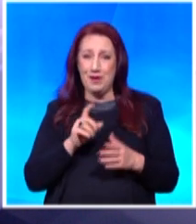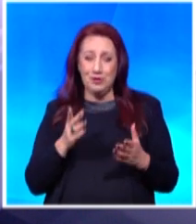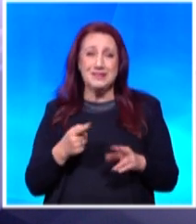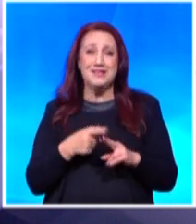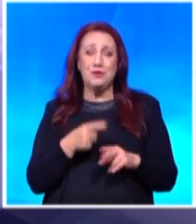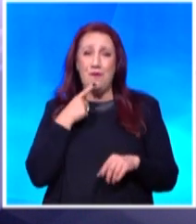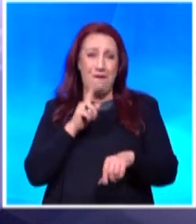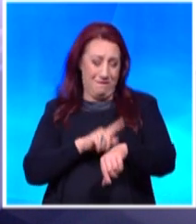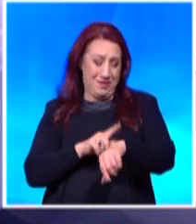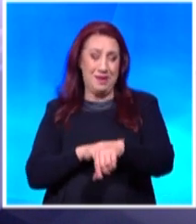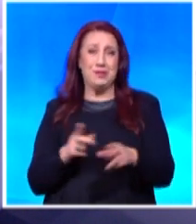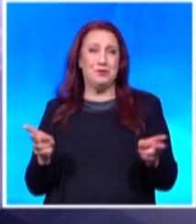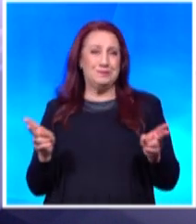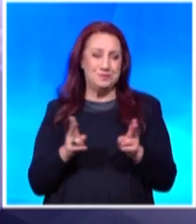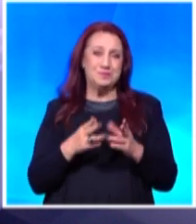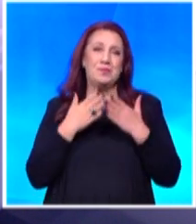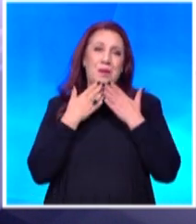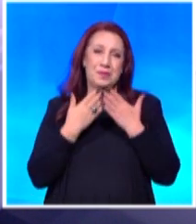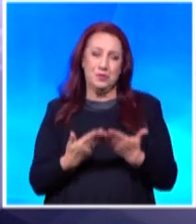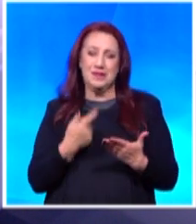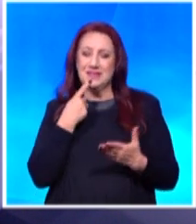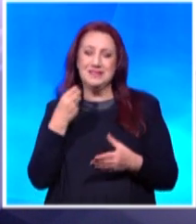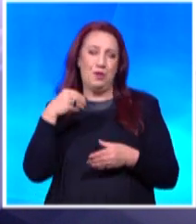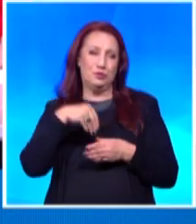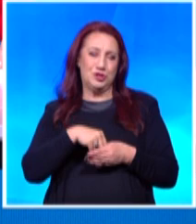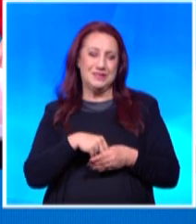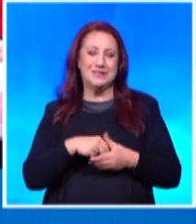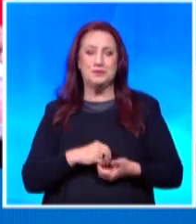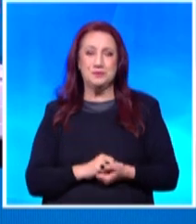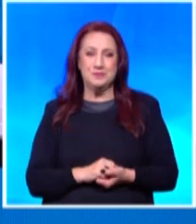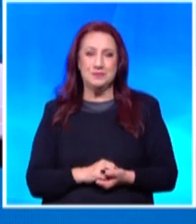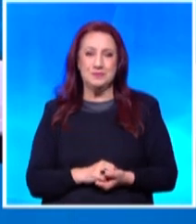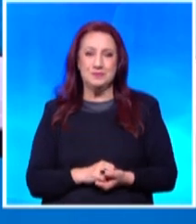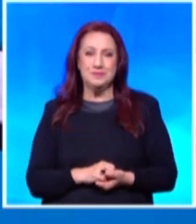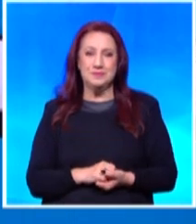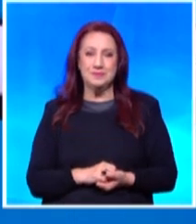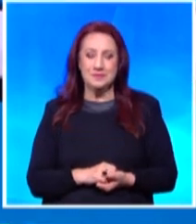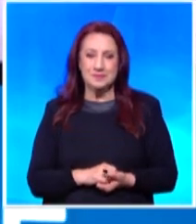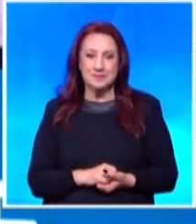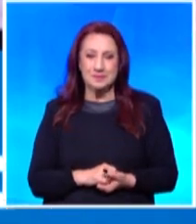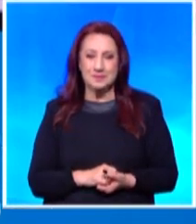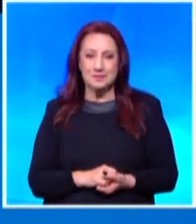нямаме повече време. Много ви благодарим за това. Аз ви благодаря. Така се разделяме. Здрави. Приятно.